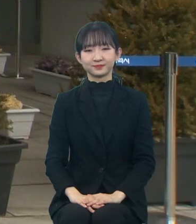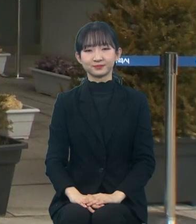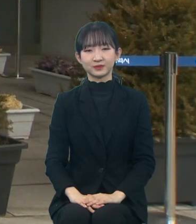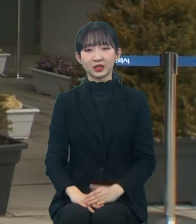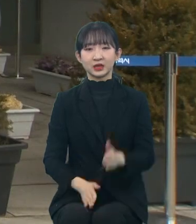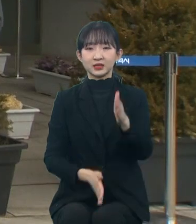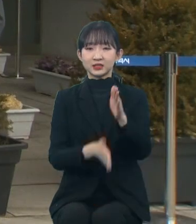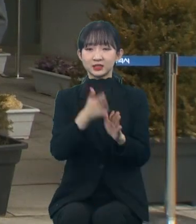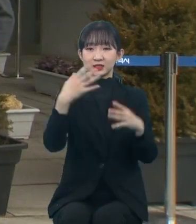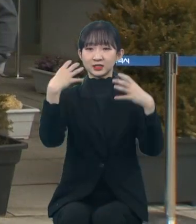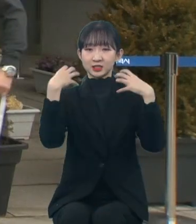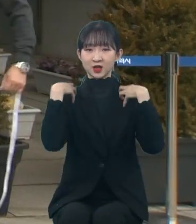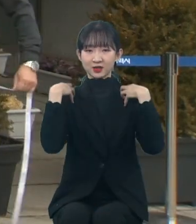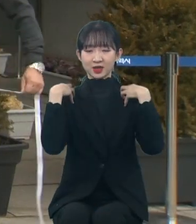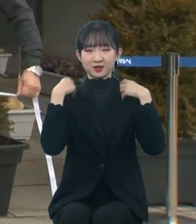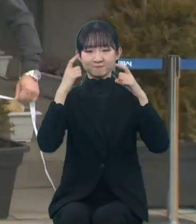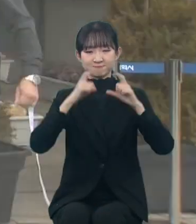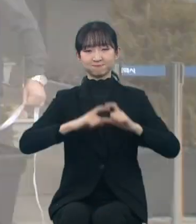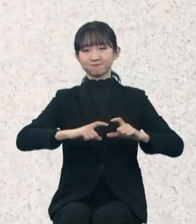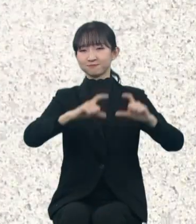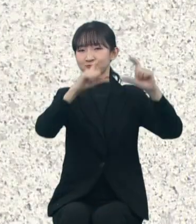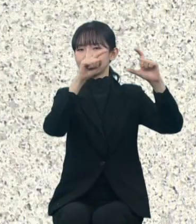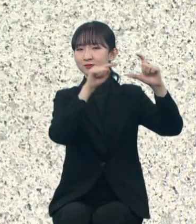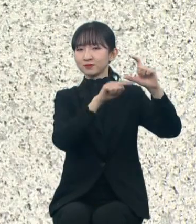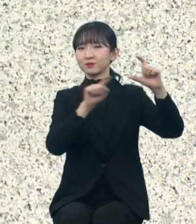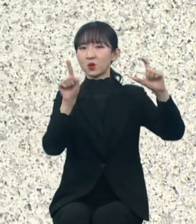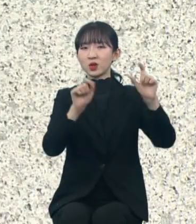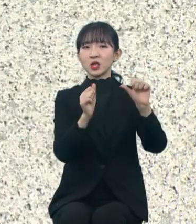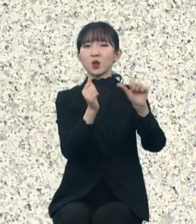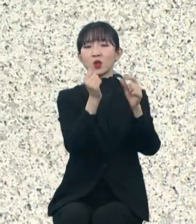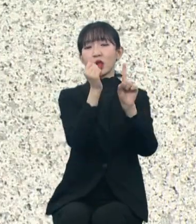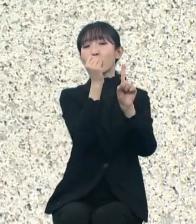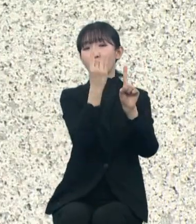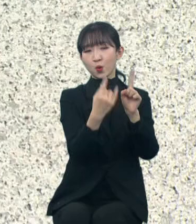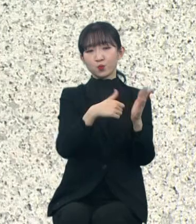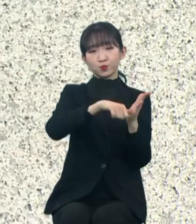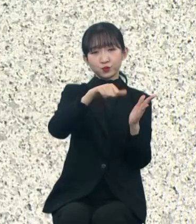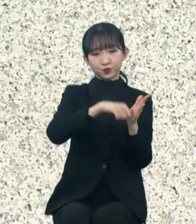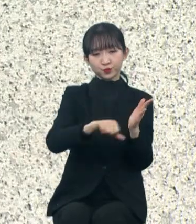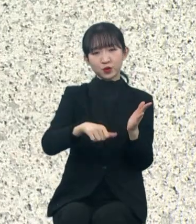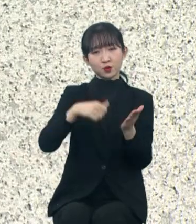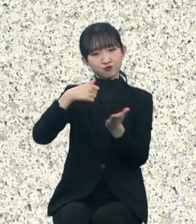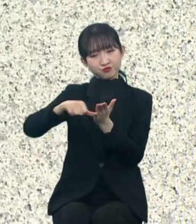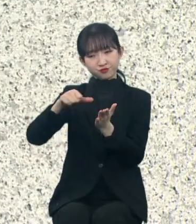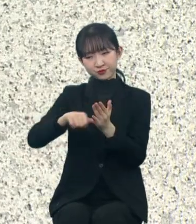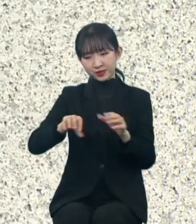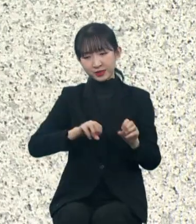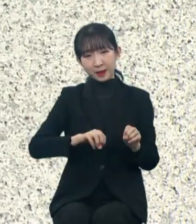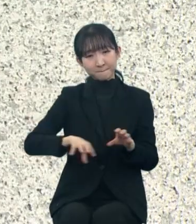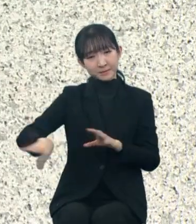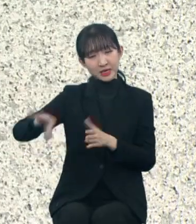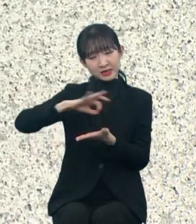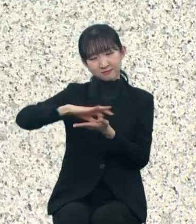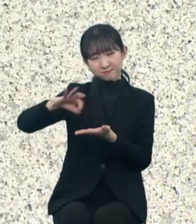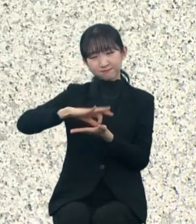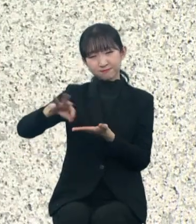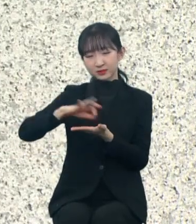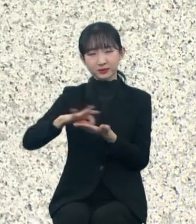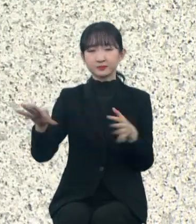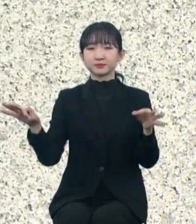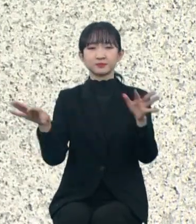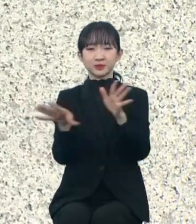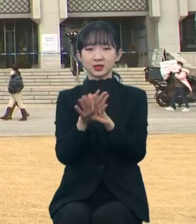인천시청 앞에 현판이 내걸립니다. 일회용품과 자원 낭비, 음식물 쓰레기가 없는 자원순환 실천청사를